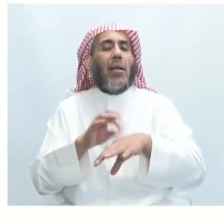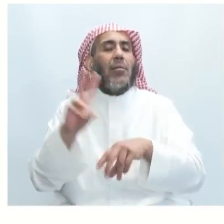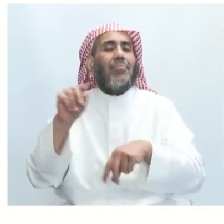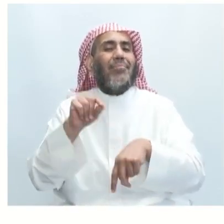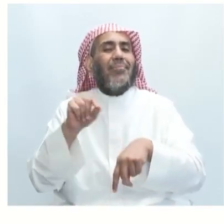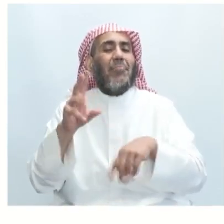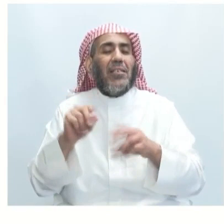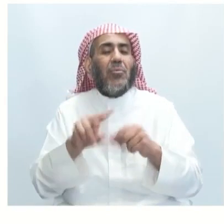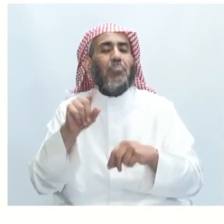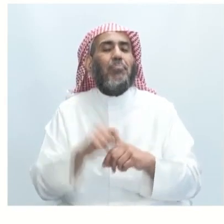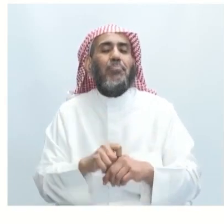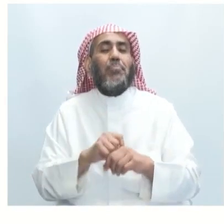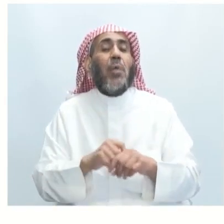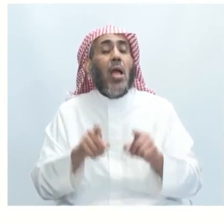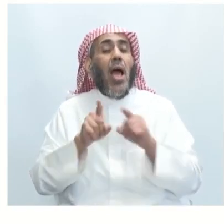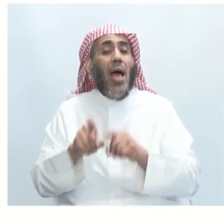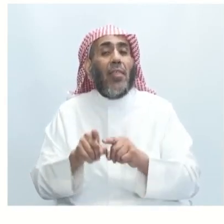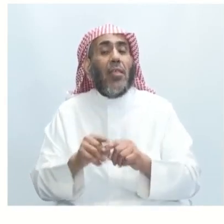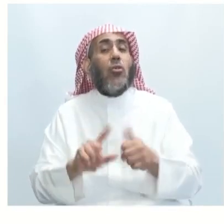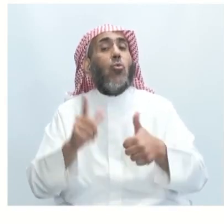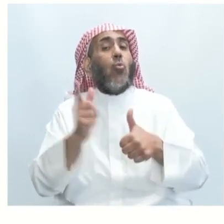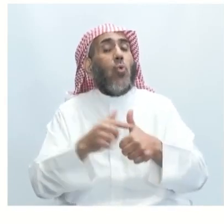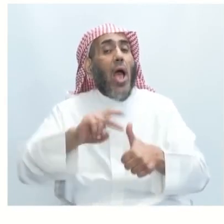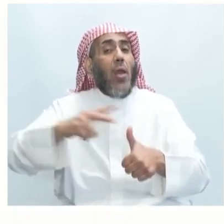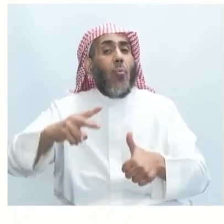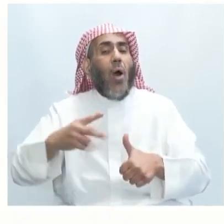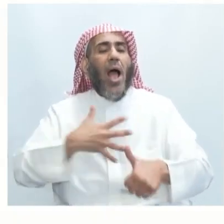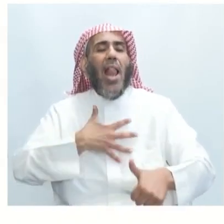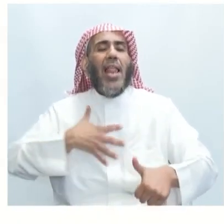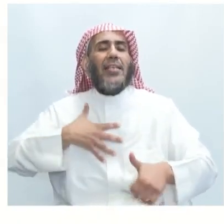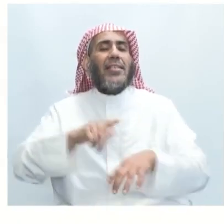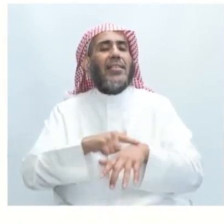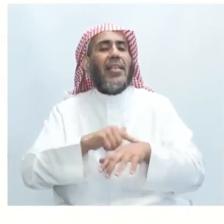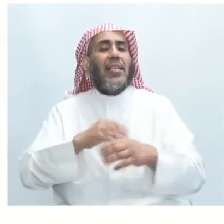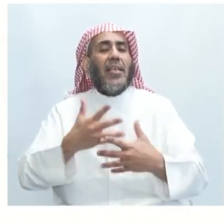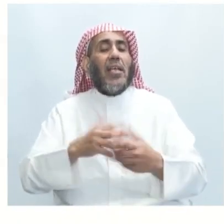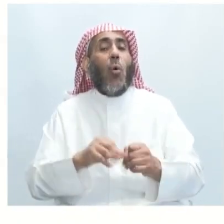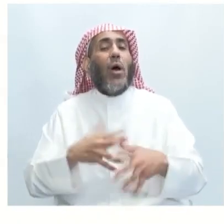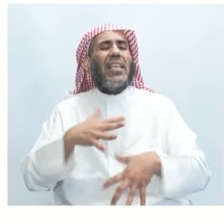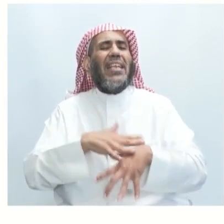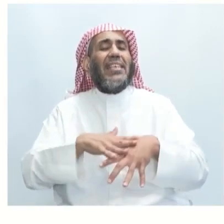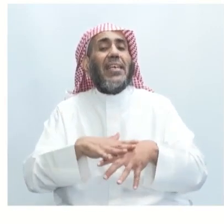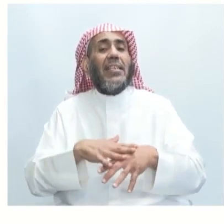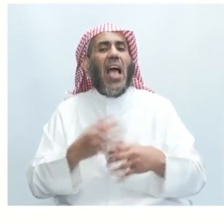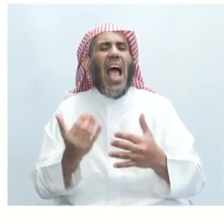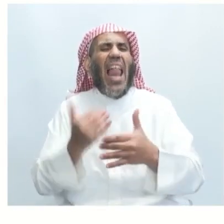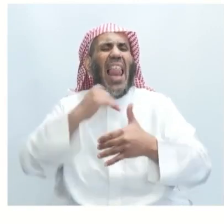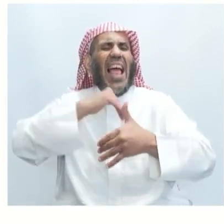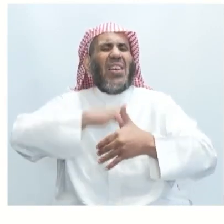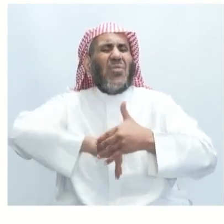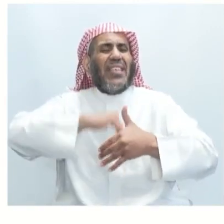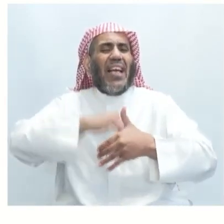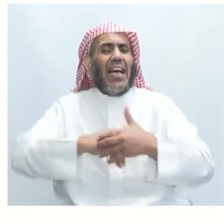احسنتم احسنتم اذا هذه اولى انواع الاحساسات ثانيا الاحساسات الحشويه اي